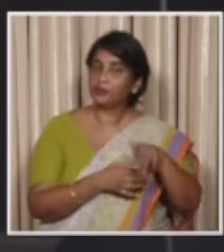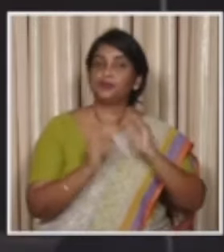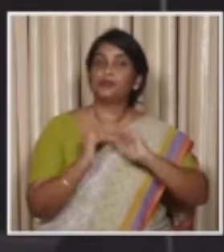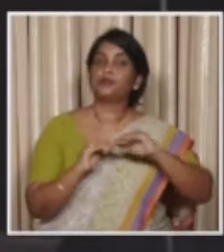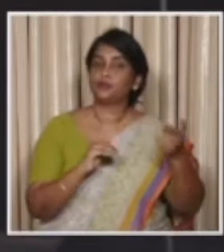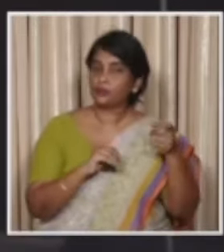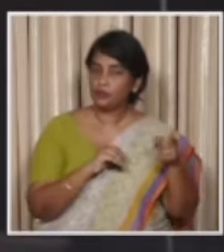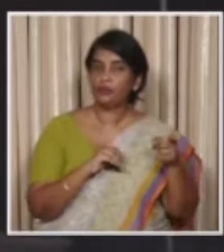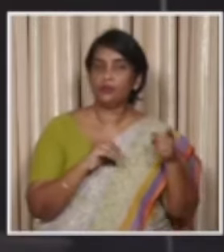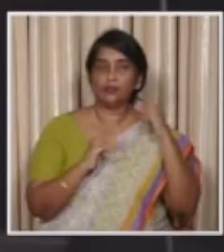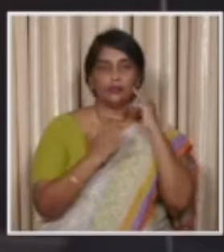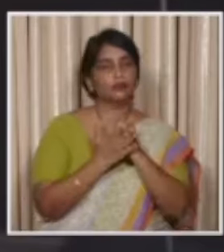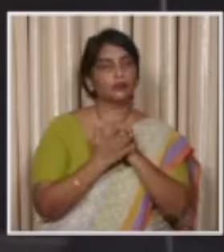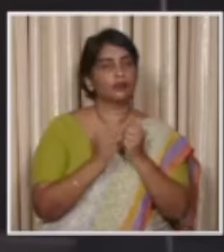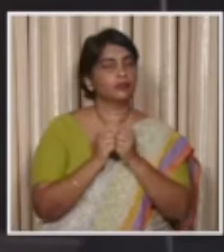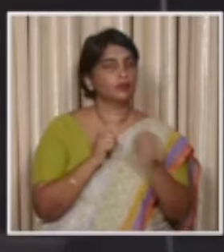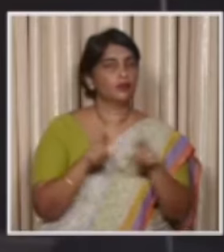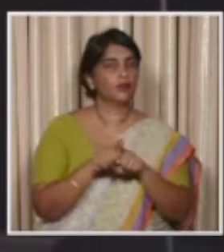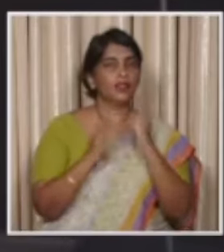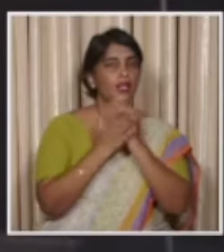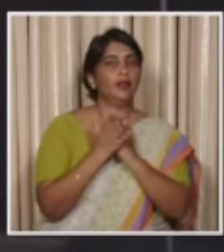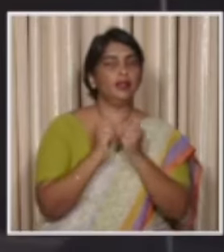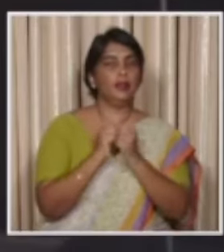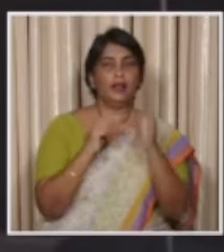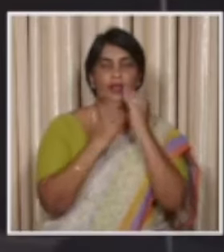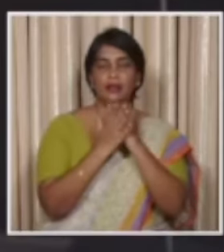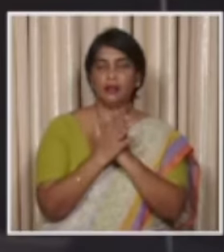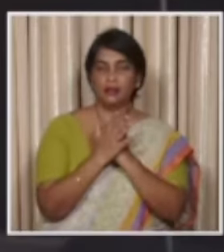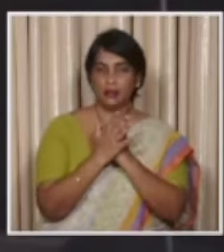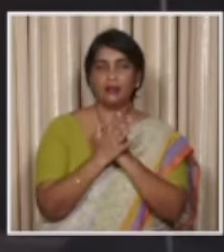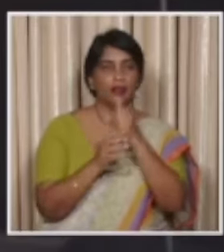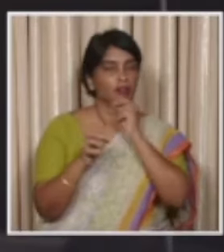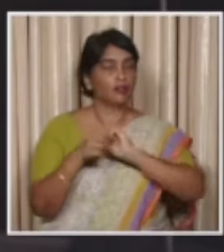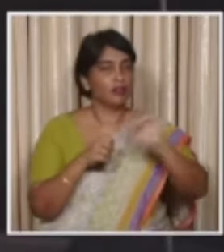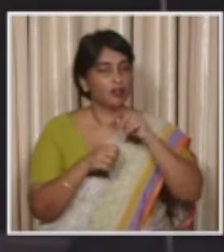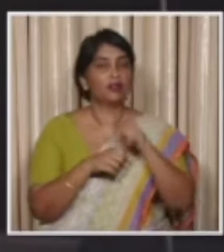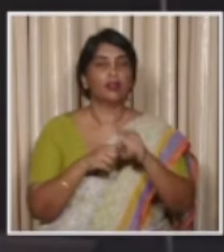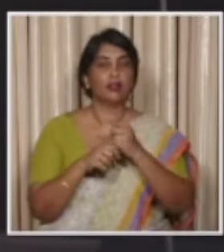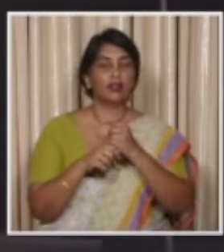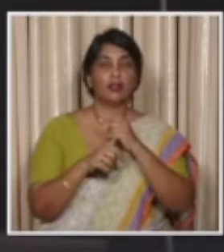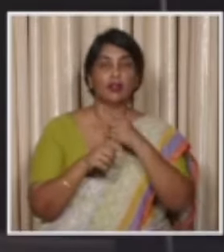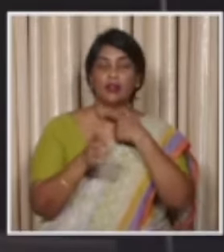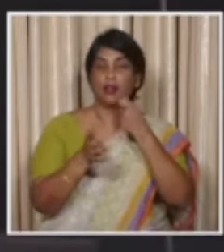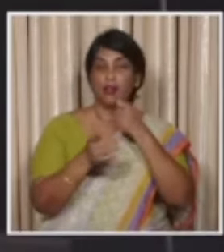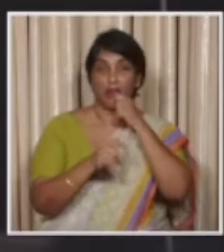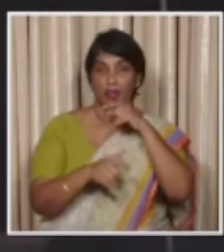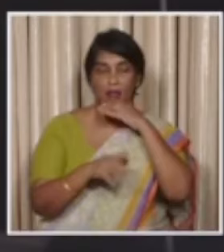පිටතත් ෆ්ලඩ් ගේට් හදලා නාගලගම් වීදියේ පොම්පාගාර හදලා අඹතලයේ පොම්පාගාරයක්